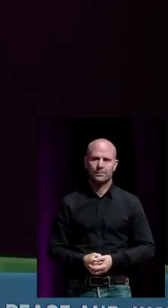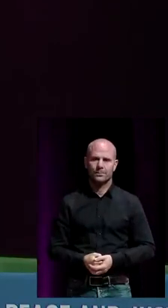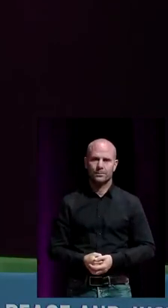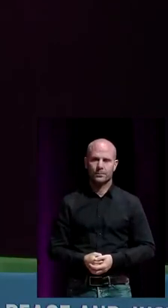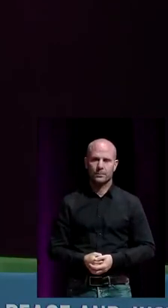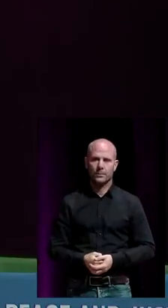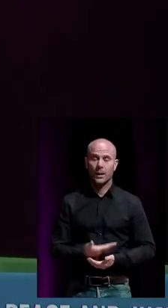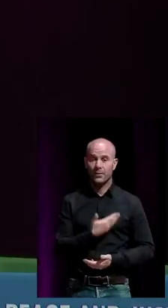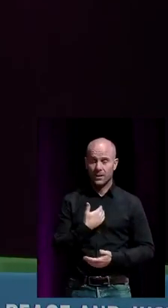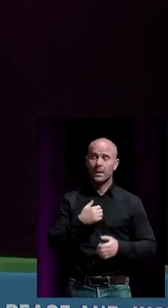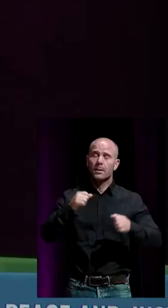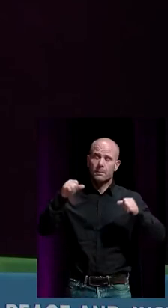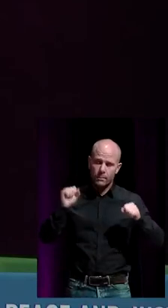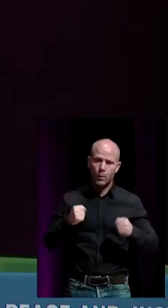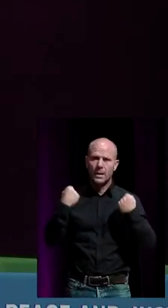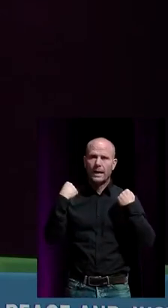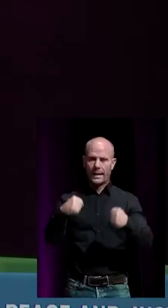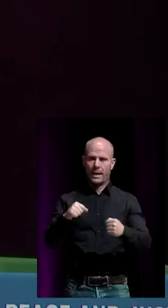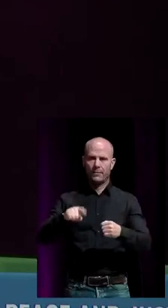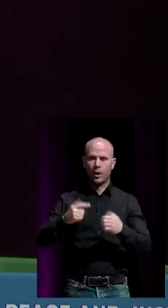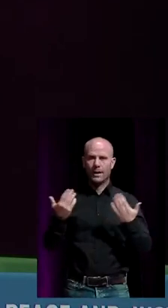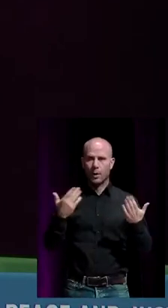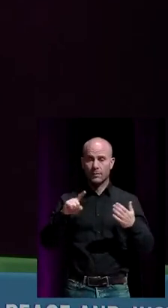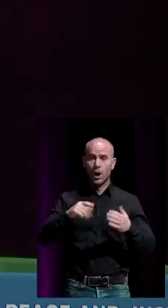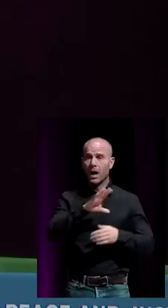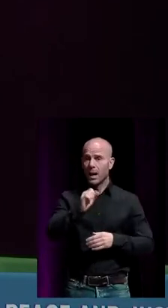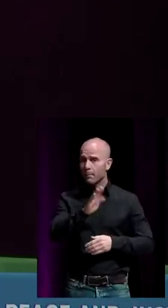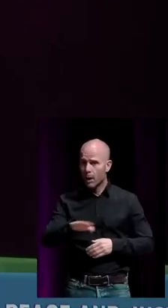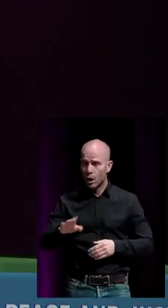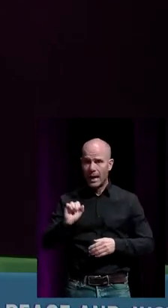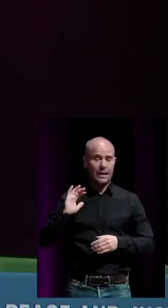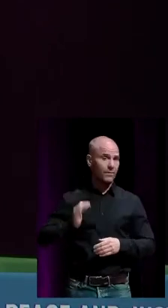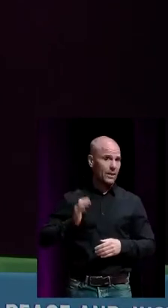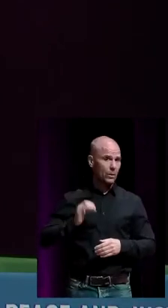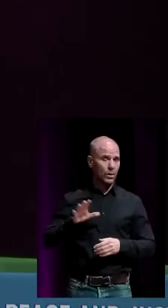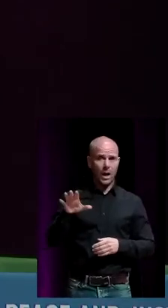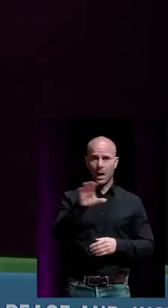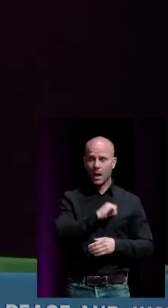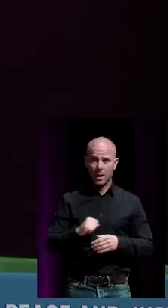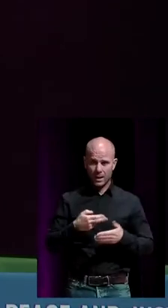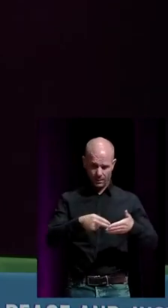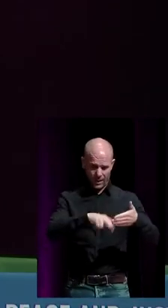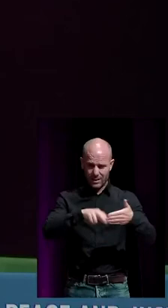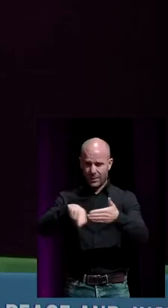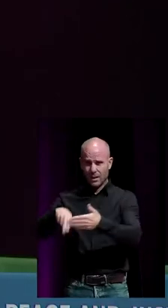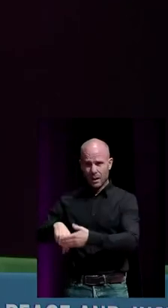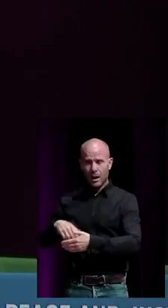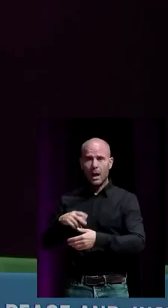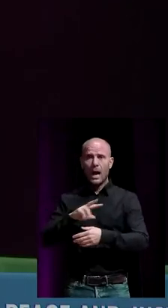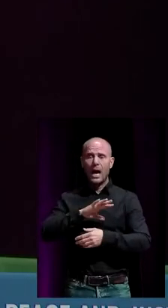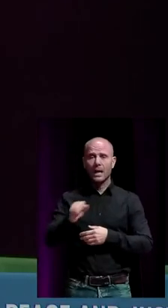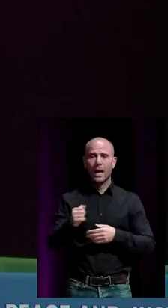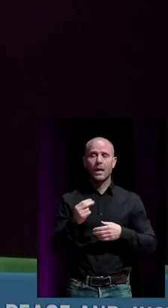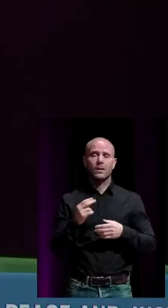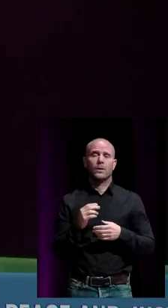Vi måste agera för klimaträttvisa. För alla barn, för alla kvinnor, för alla rasifierade, för alla